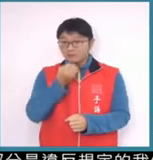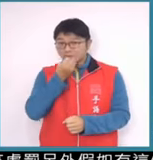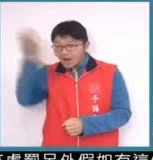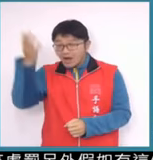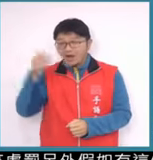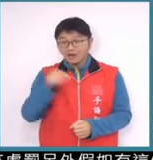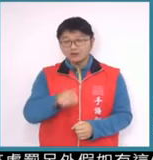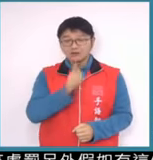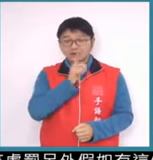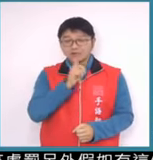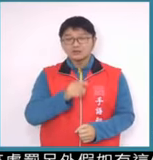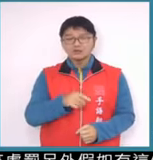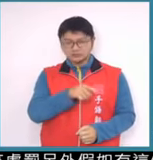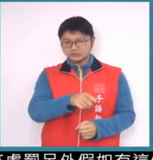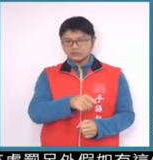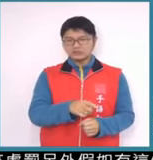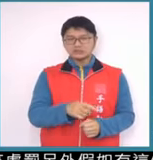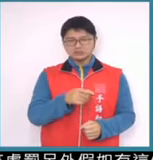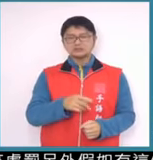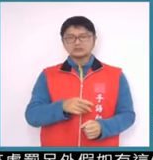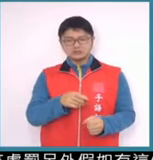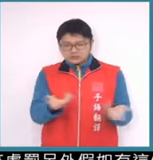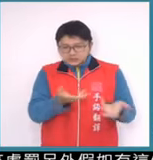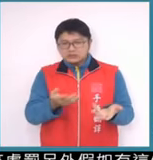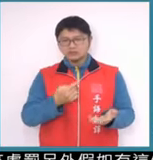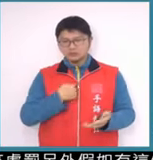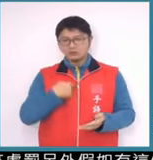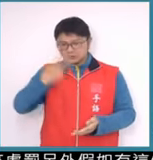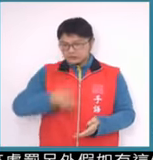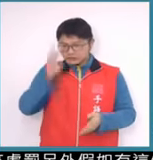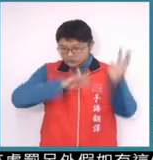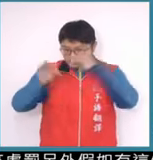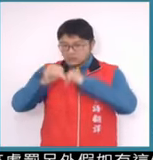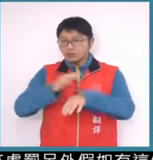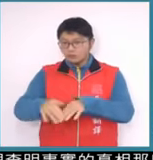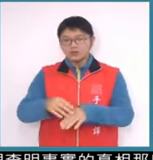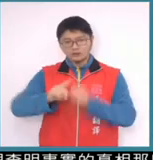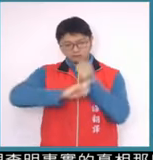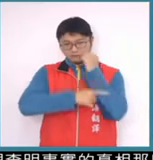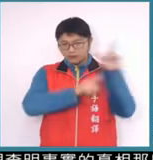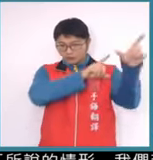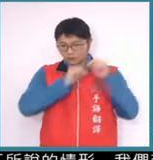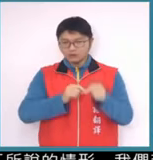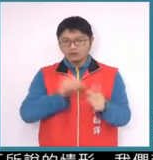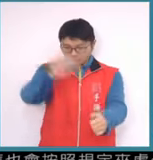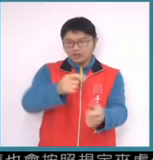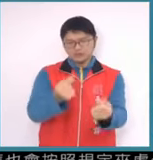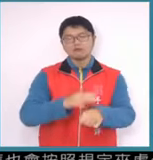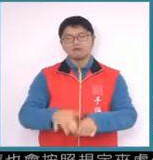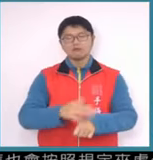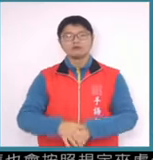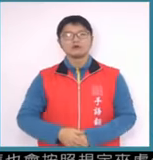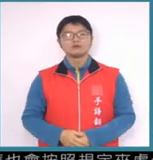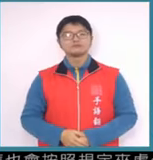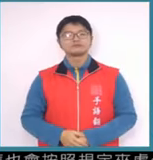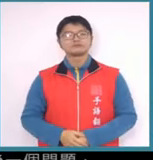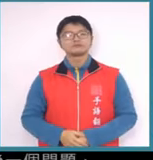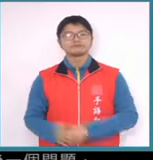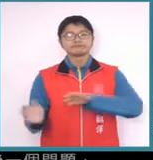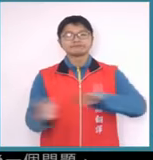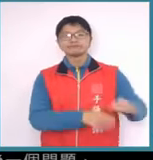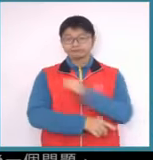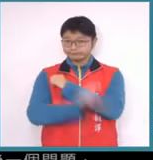查明事实的真相，那么也会按照规定来处分。 最后一个问题，因